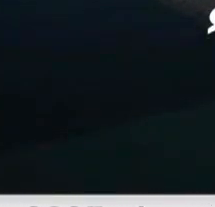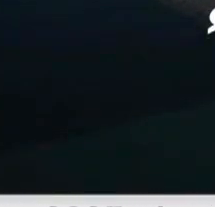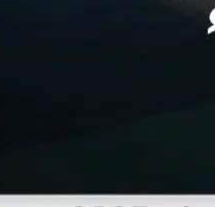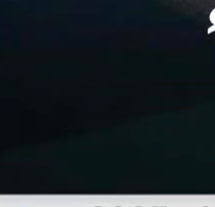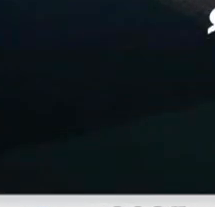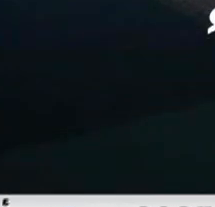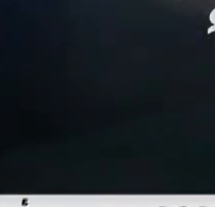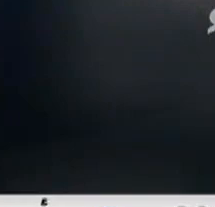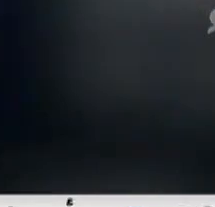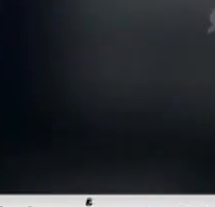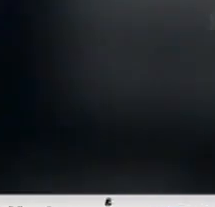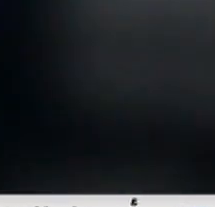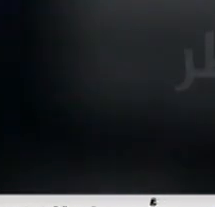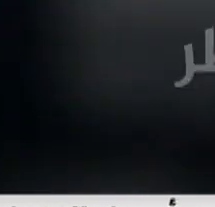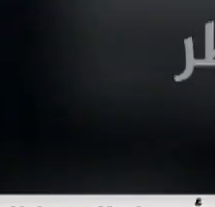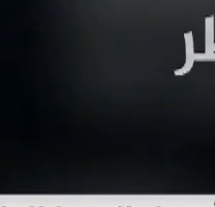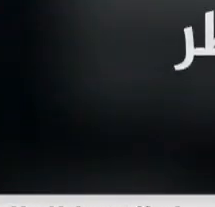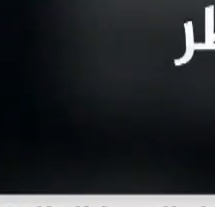الشقيقين